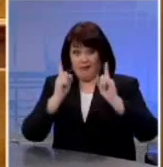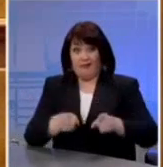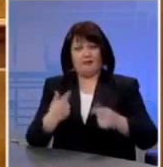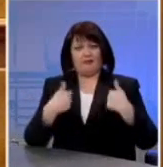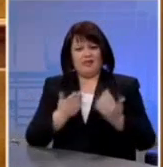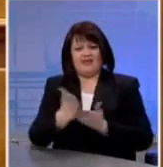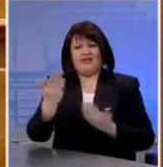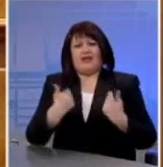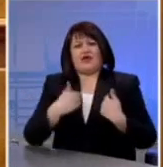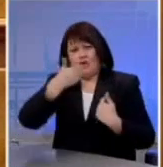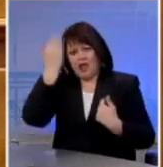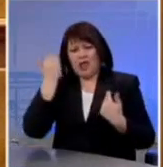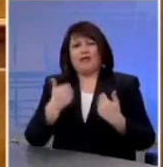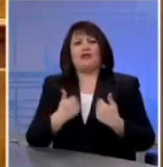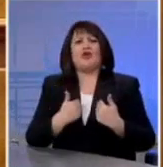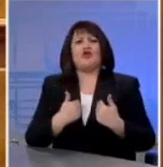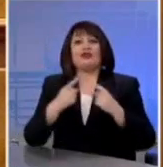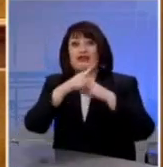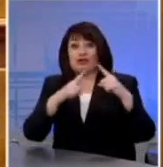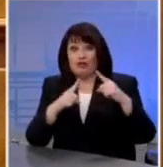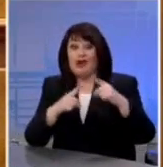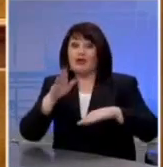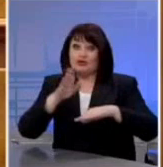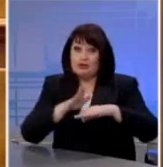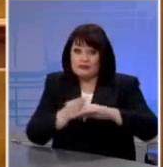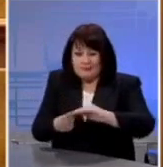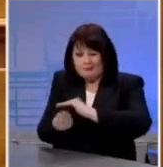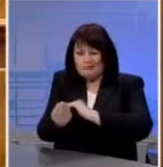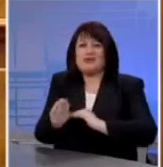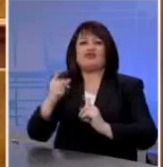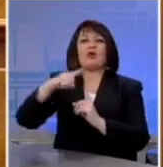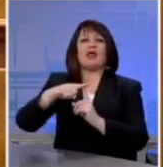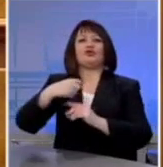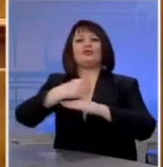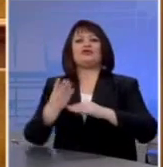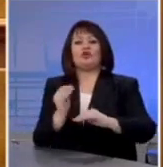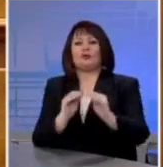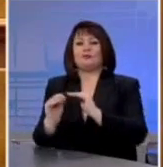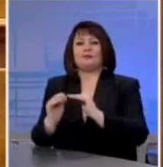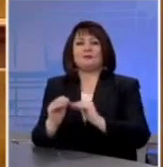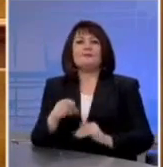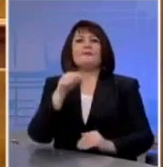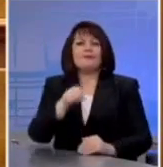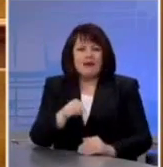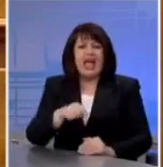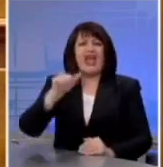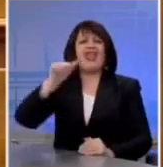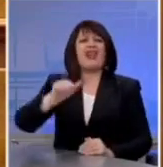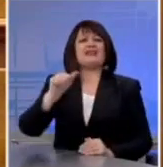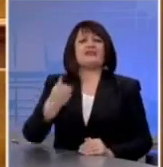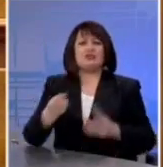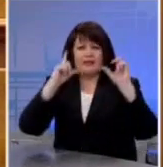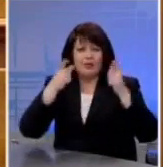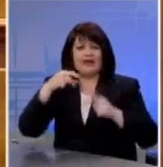την εμπλοκή του Πασόκ ως αποδέκτη του χρημάτων του Χριστοφοράκου μέσω του Τσουκάτου. Και εκεί που έχει ανοίξει ο δρόμος για την τιμωρία έρχεται η δικαιοσύνη του κυρίου Αθανασίου, του